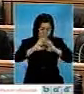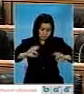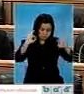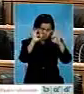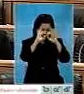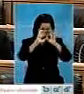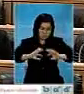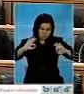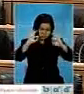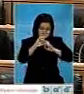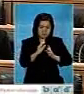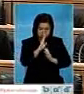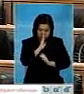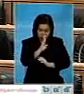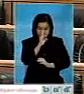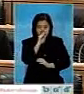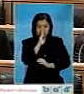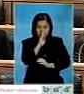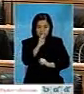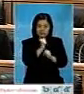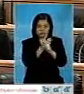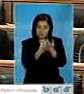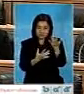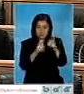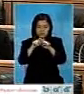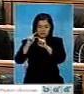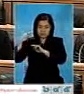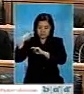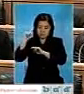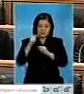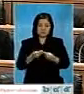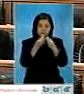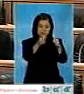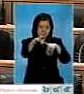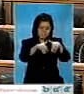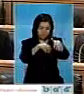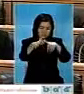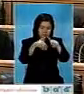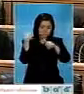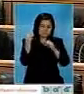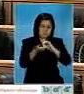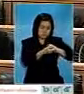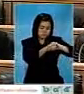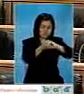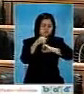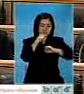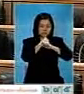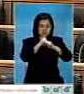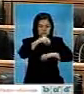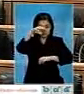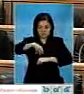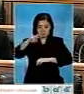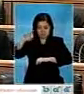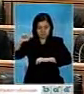จของเรามาบอกว่าเราจะทำอะไรที่เป็นประโยชน์กับพี่น้องประชาชนร่วมกันในสภาทรงเกียรติแห่